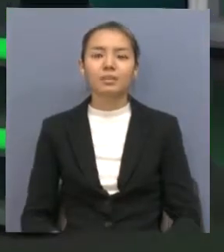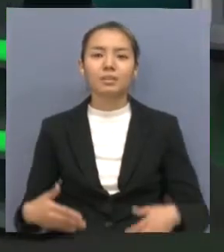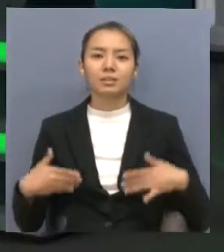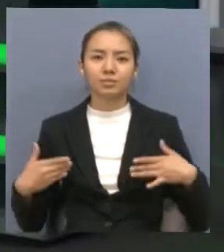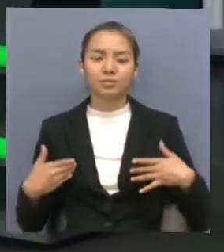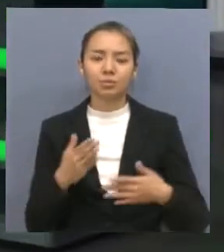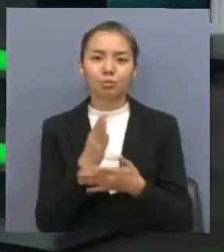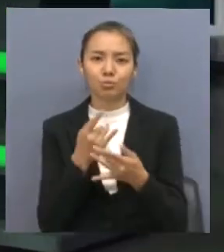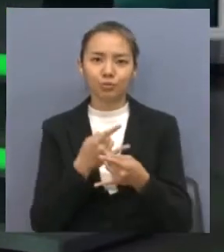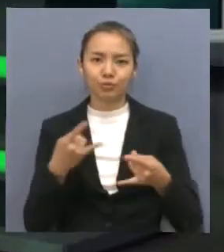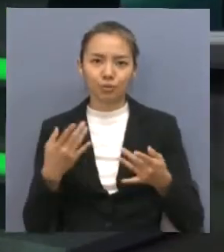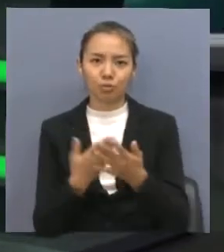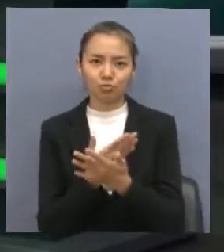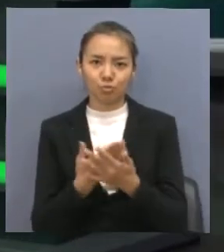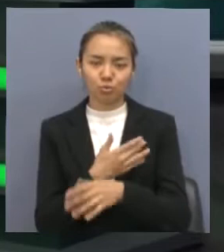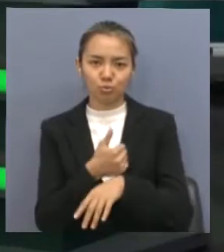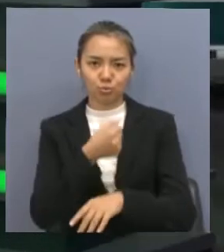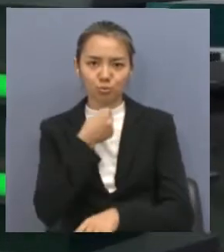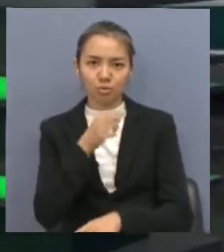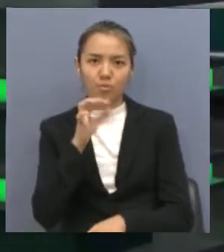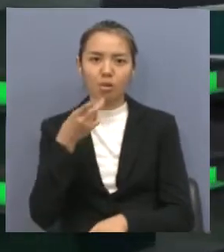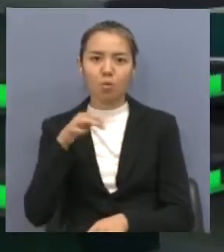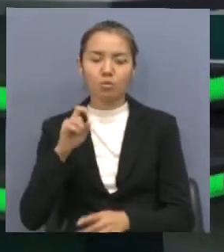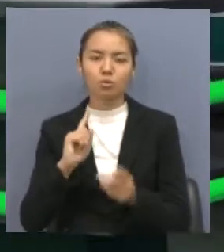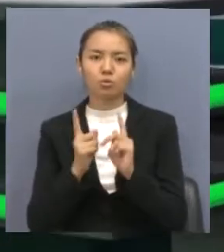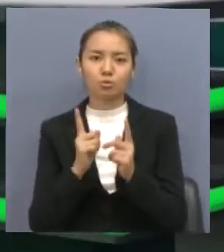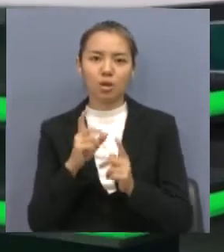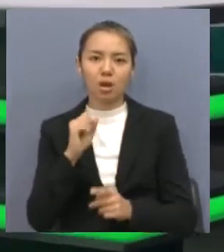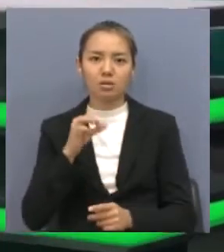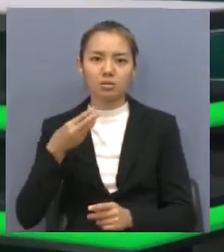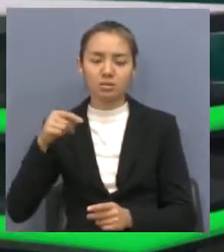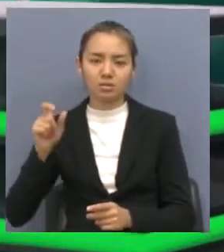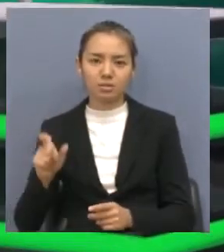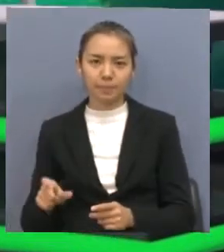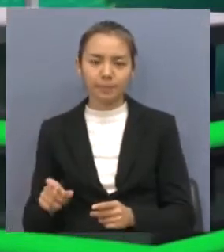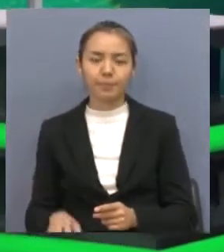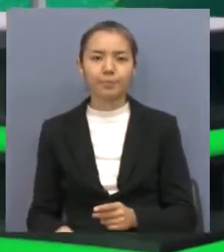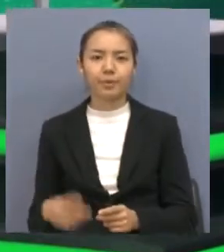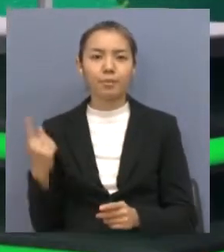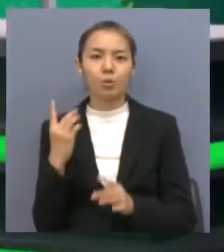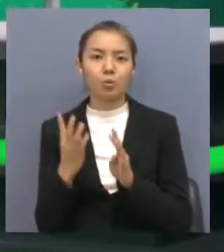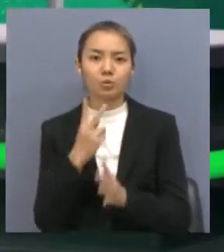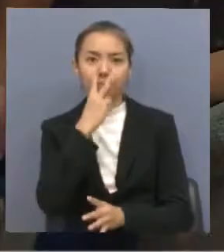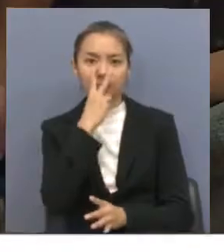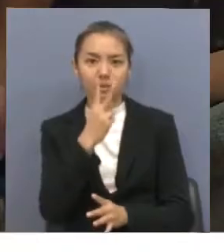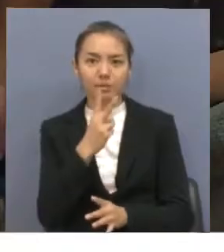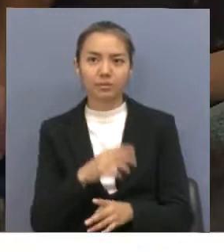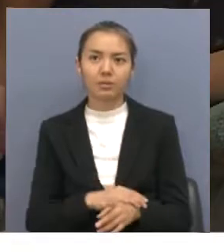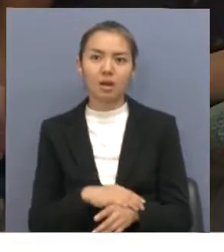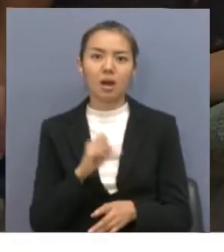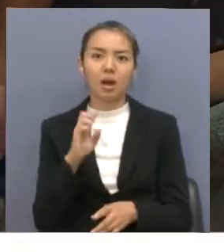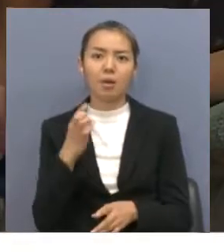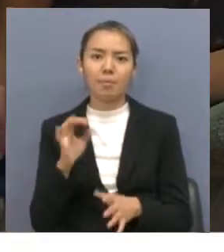Кеш жарық тікелей эфирде Көкше ақпарат студияда мен Балауса Жақсыбай, сурдодармада Сем Жомарт қызы. Алдымен көретіндеріңіз. Абай